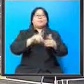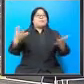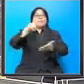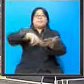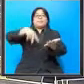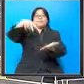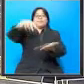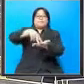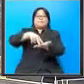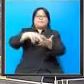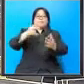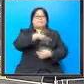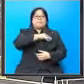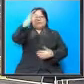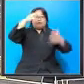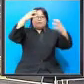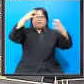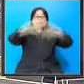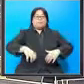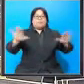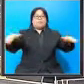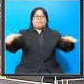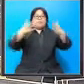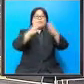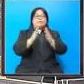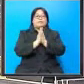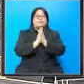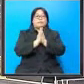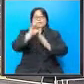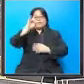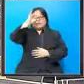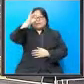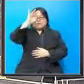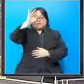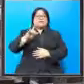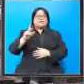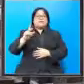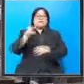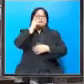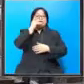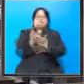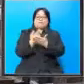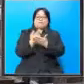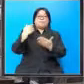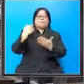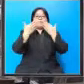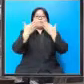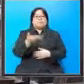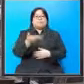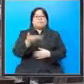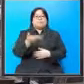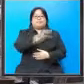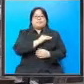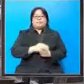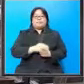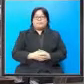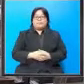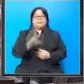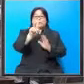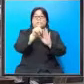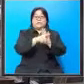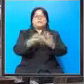pendirian Kementerian terhadap insiden Grobogan kuil Hindu dikenal baru-baru ini sekian terima kasih Semoga menjadi kasein